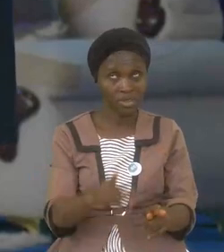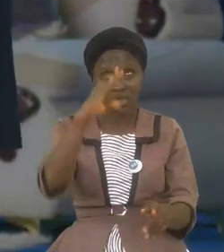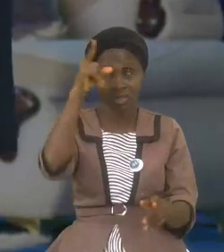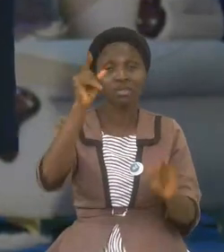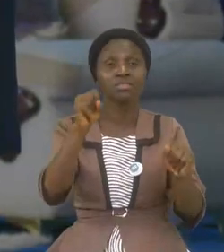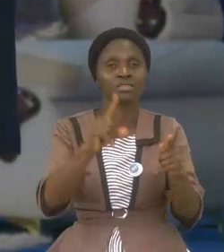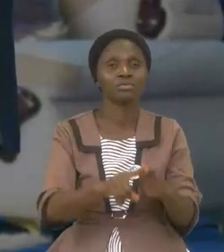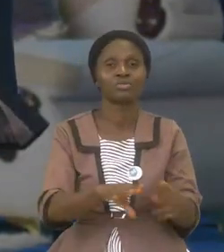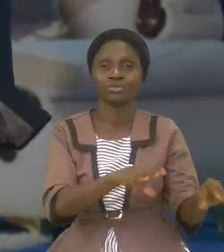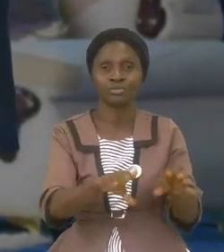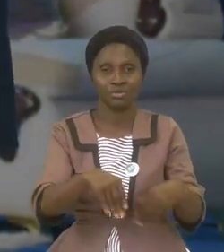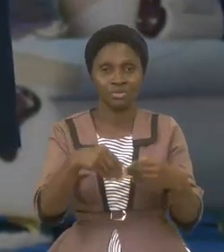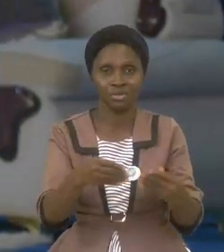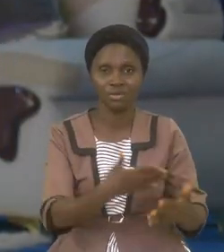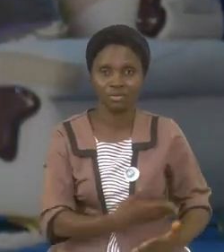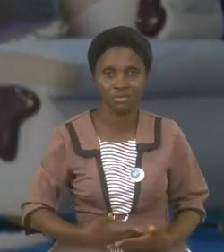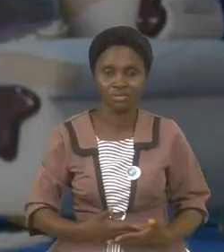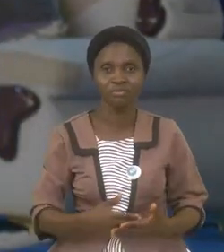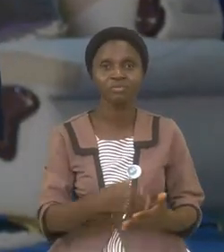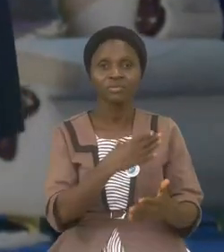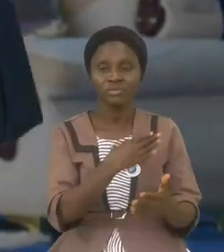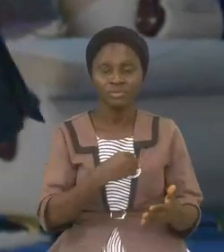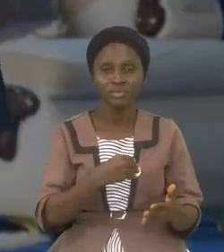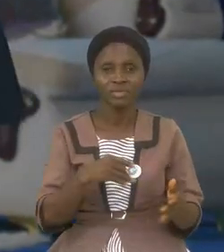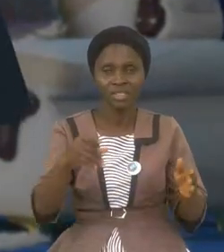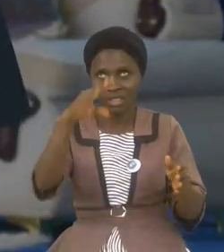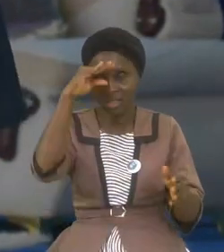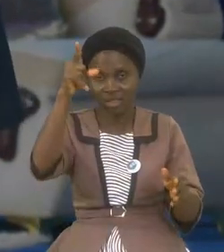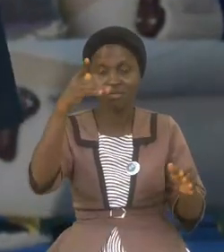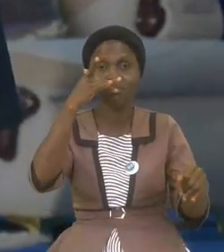stérile? Il peut l'accomplir. A-t-il promis